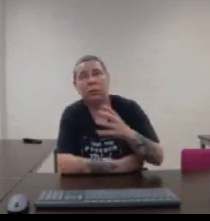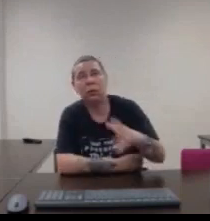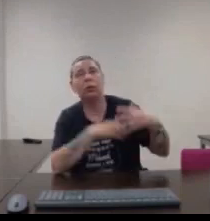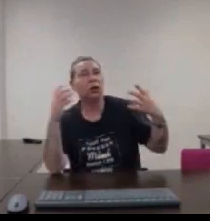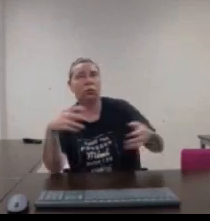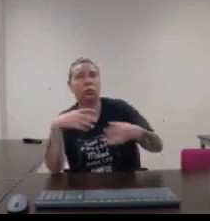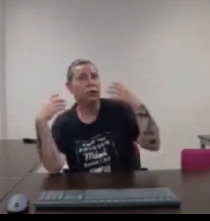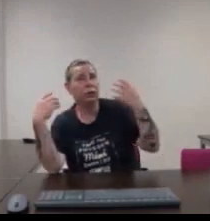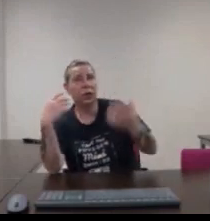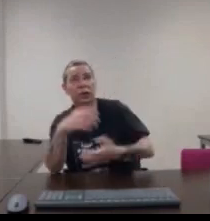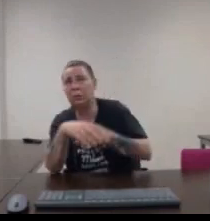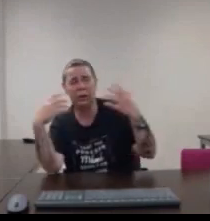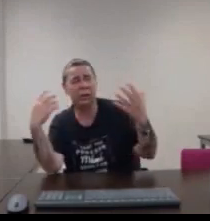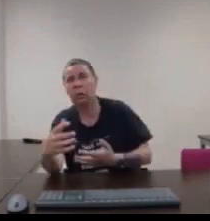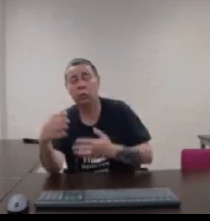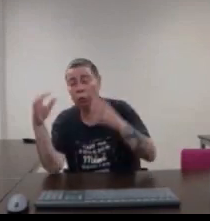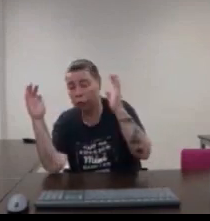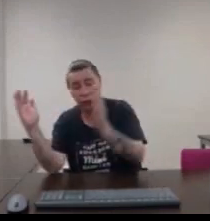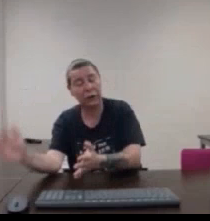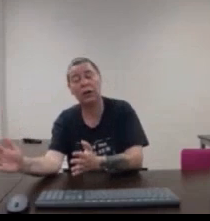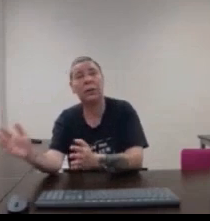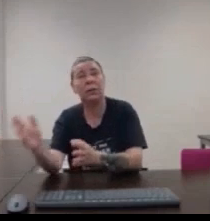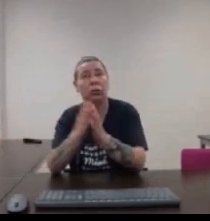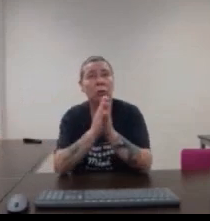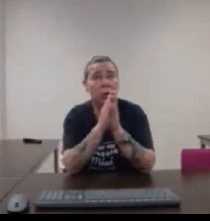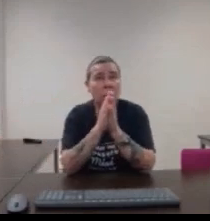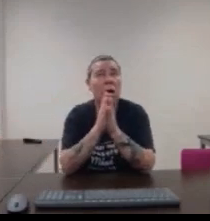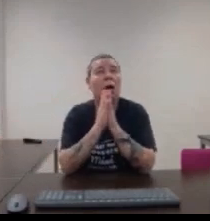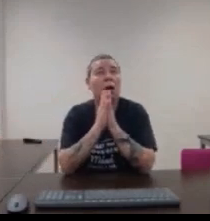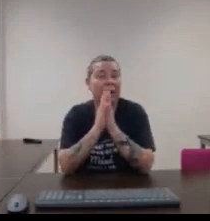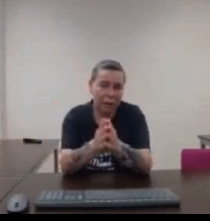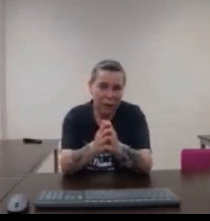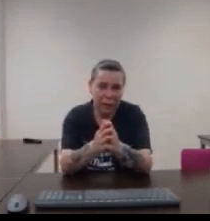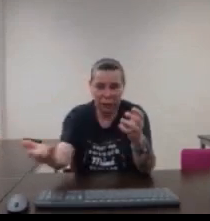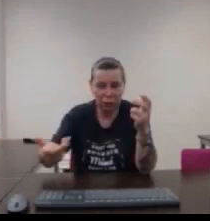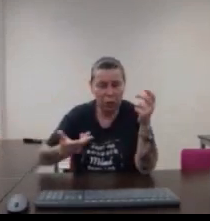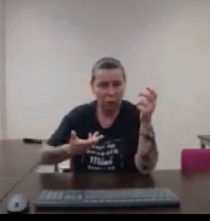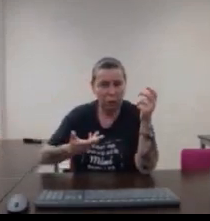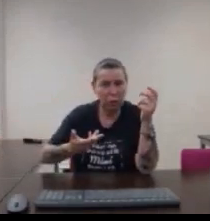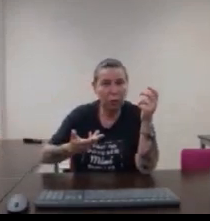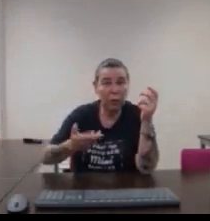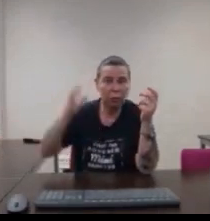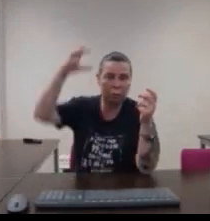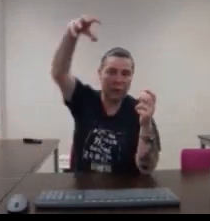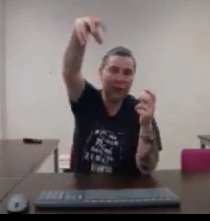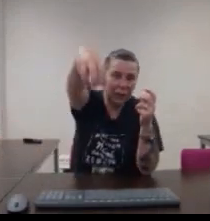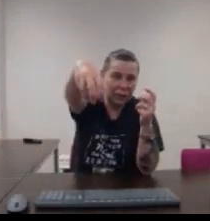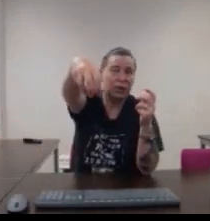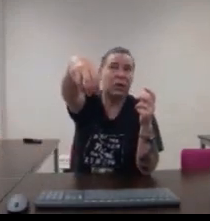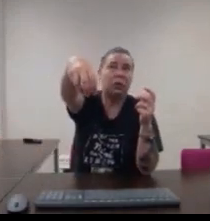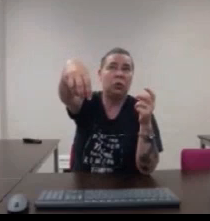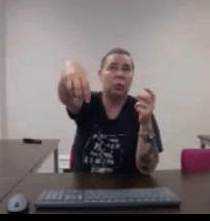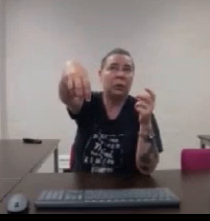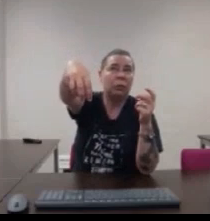bureau parce que pour des questions de confidentialité, de praticité, ou vous avez une imprimante sur le bureau, l'idéal c'est que la sortie soit sur le devant pour éviter